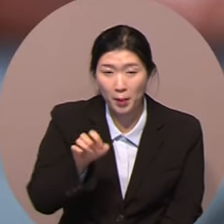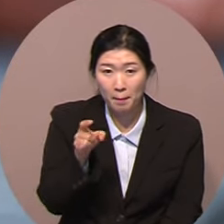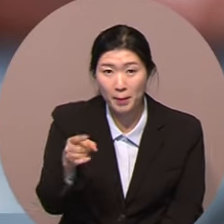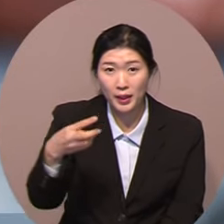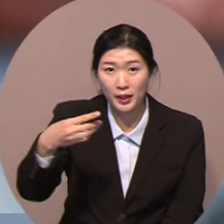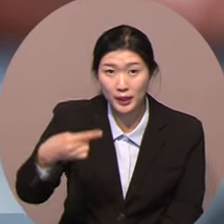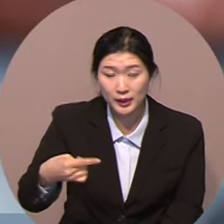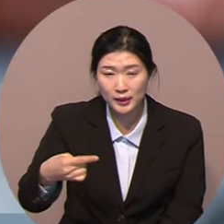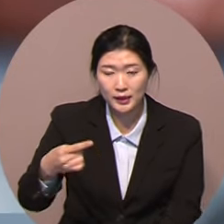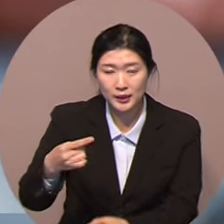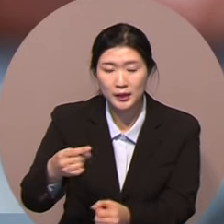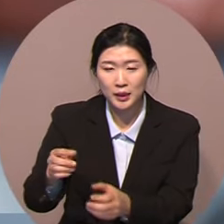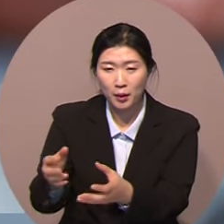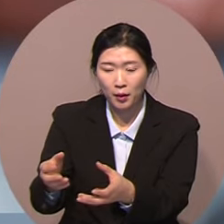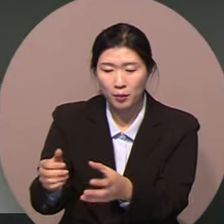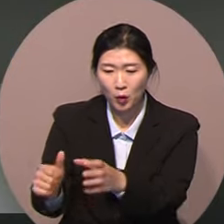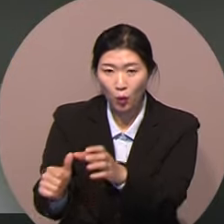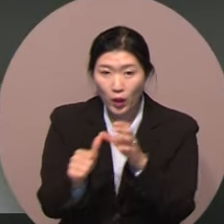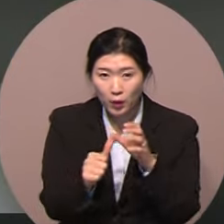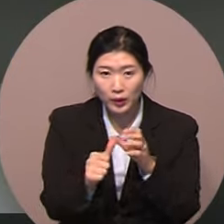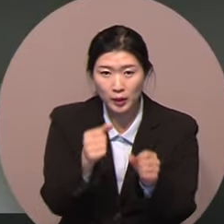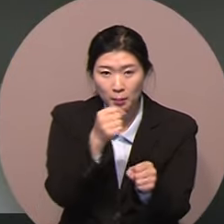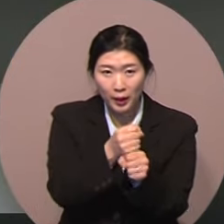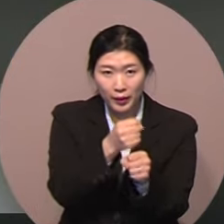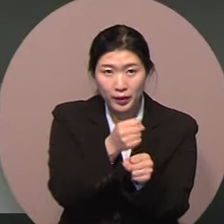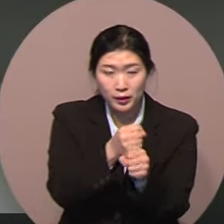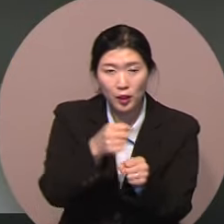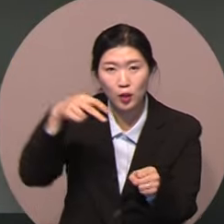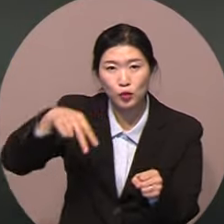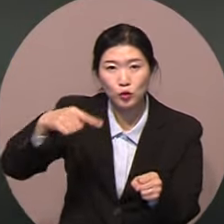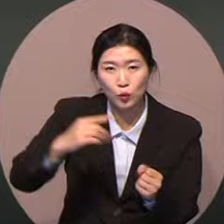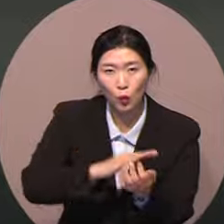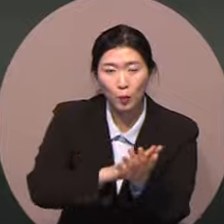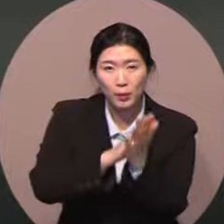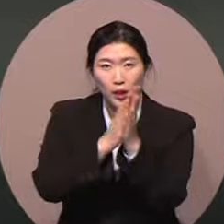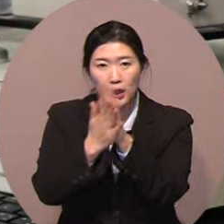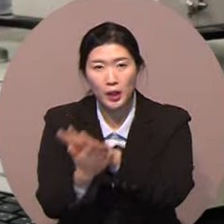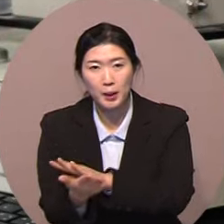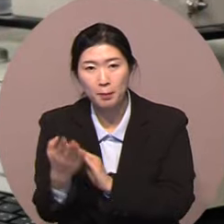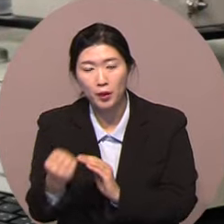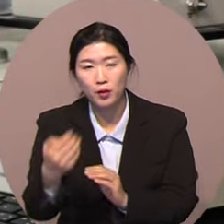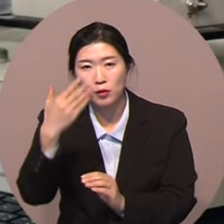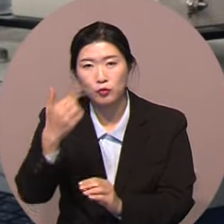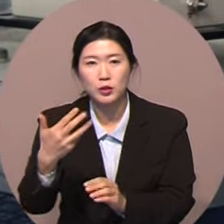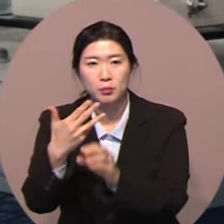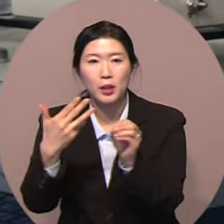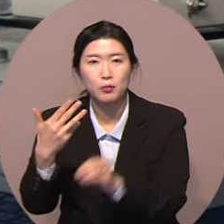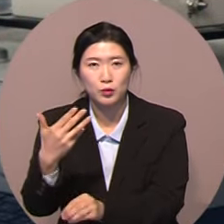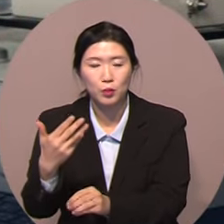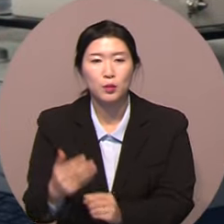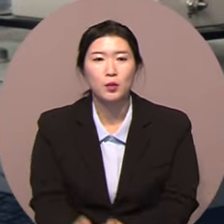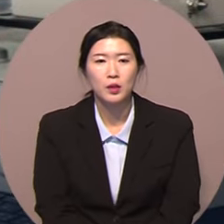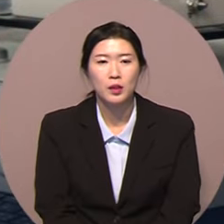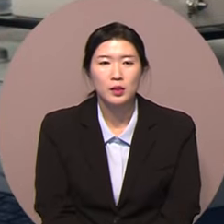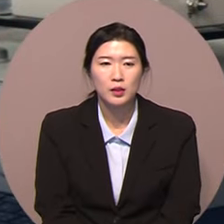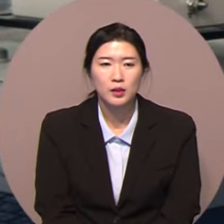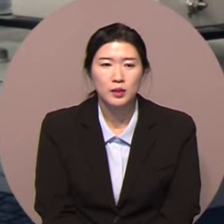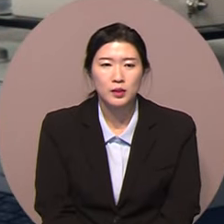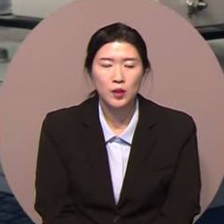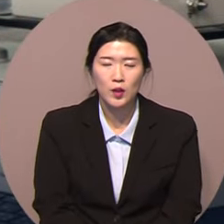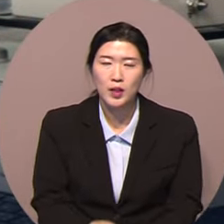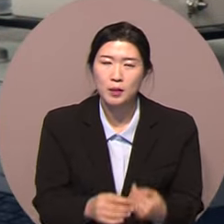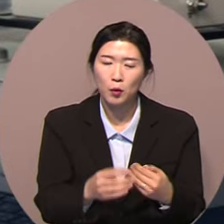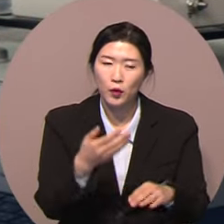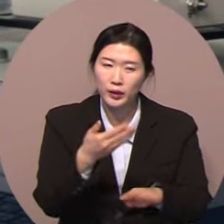넣자 40시간 만에 98%가 수소로 바뀌었습니다. 화학적 처리가 더 어려운 플라스틱도 존재하는데요.